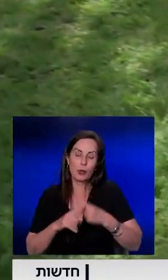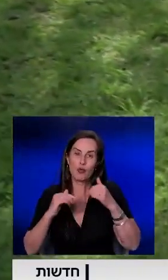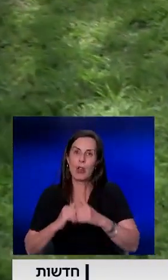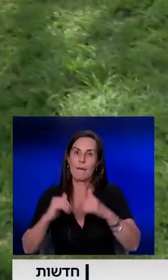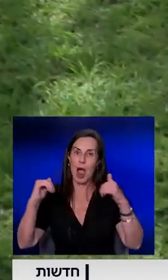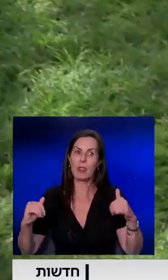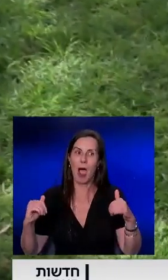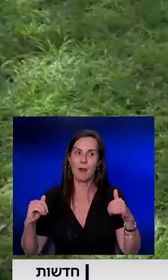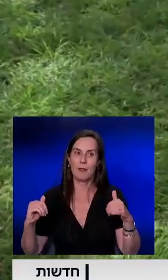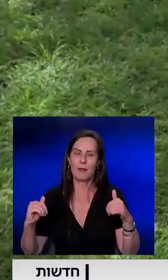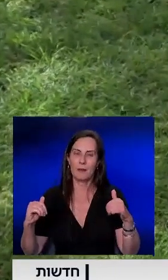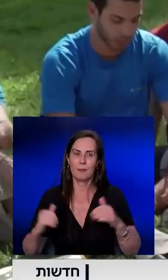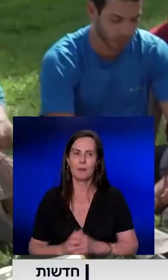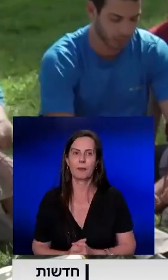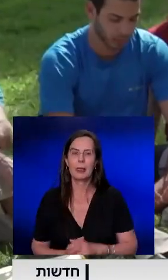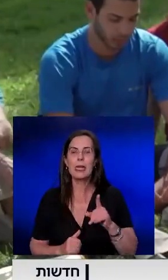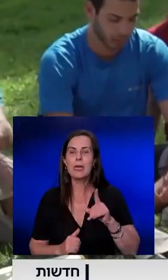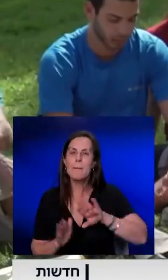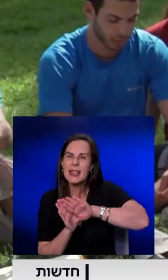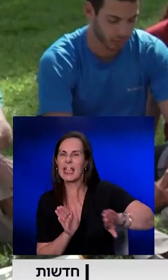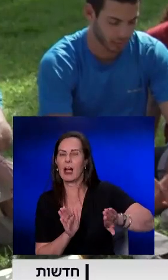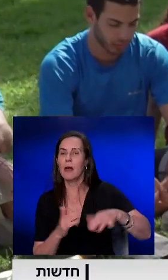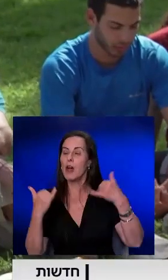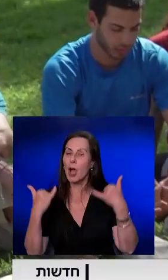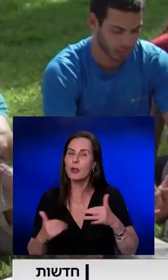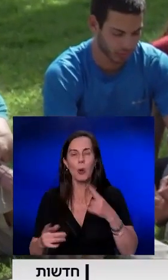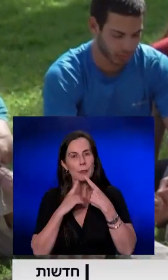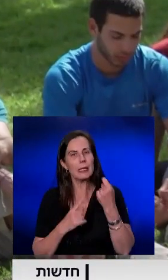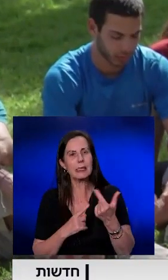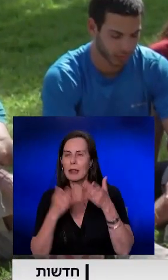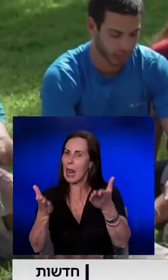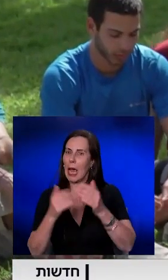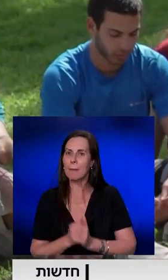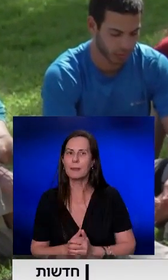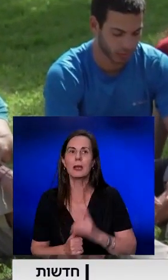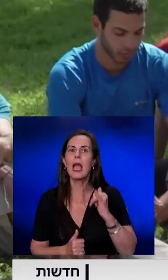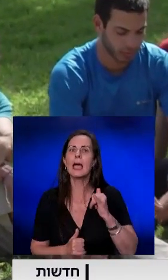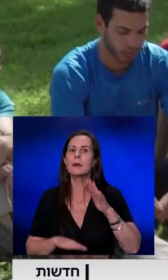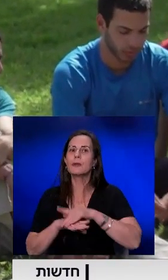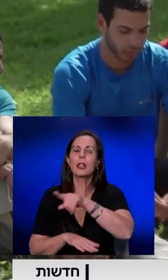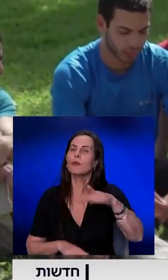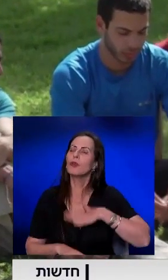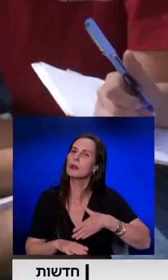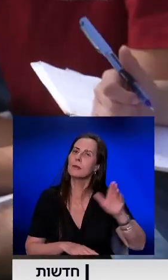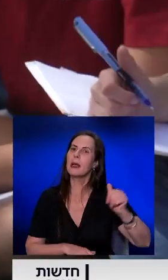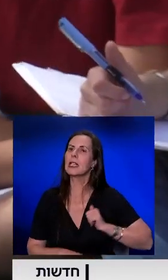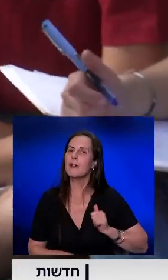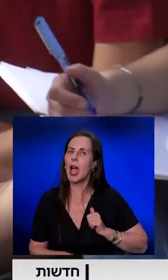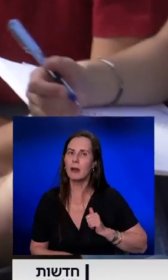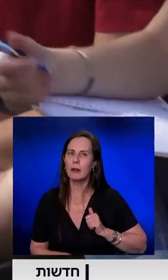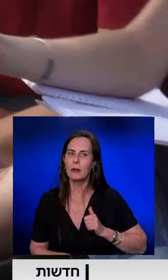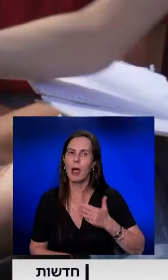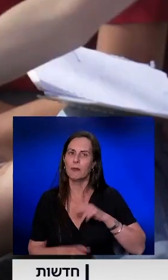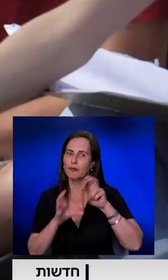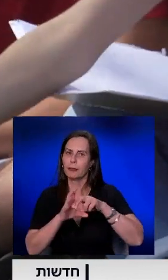של הפרדה, אוקיי? היא מדירה. ועכשיו בואו נדבר קצת אליכם. לאיזה מקצועות הייתם רוצים ללכת בצבא? אני מתגייסת